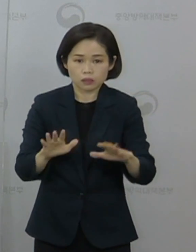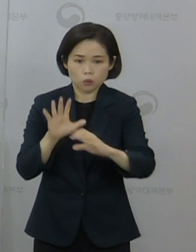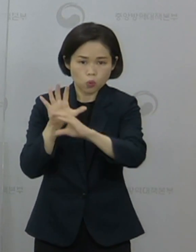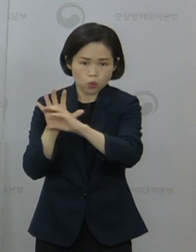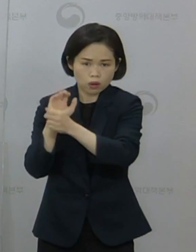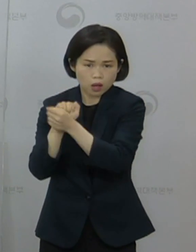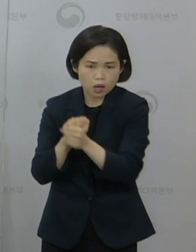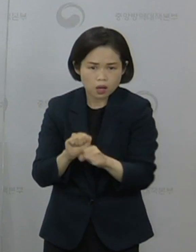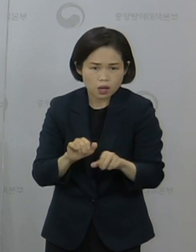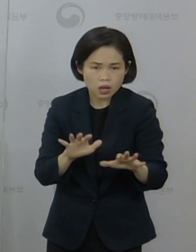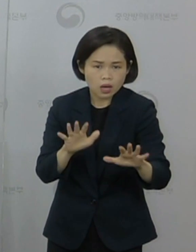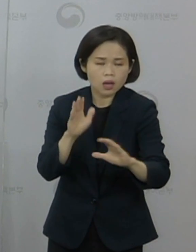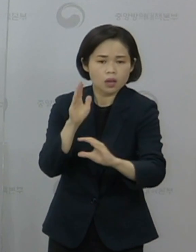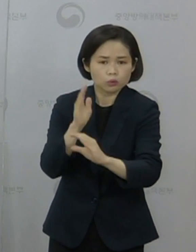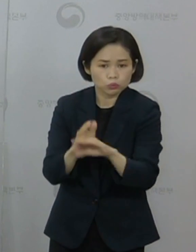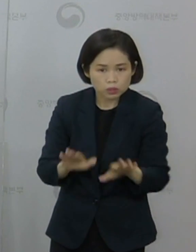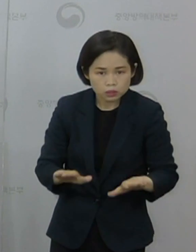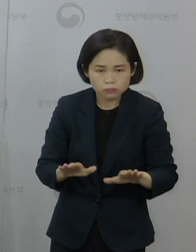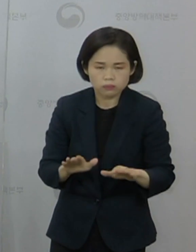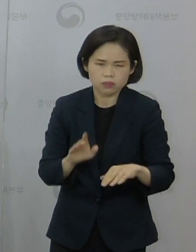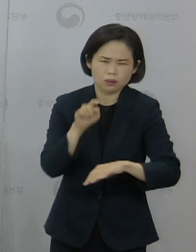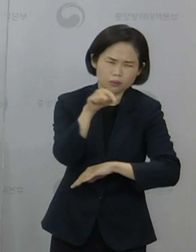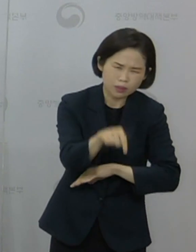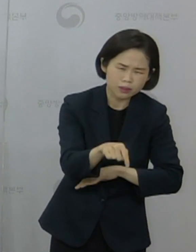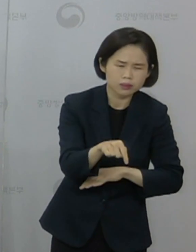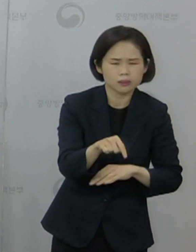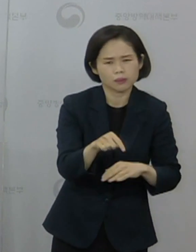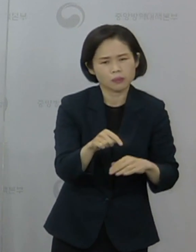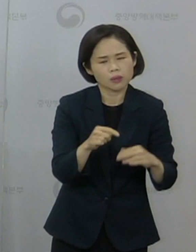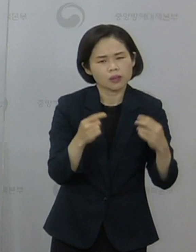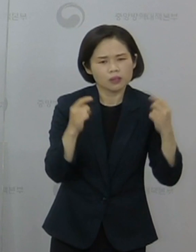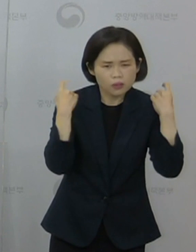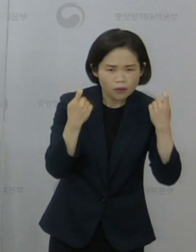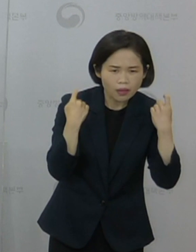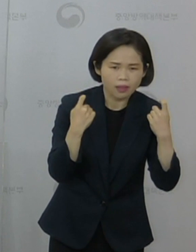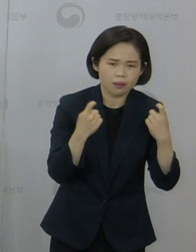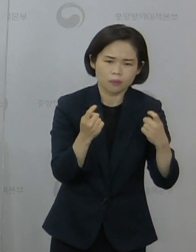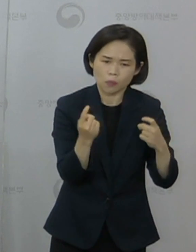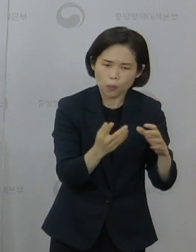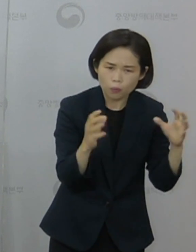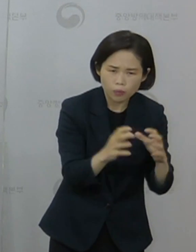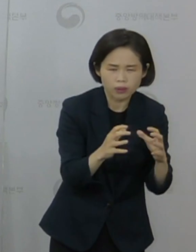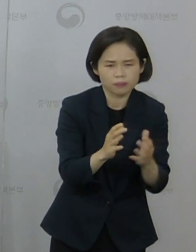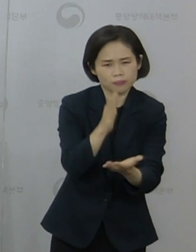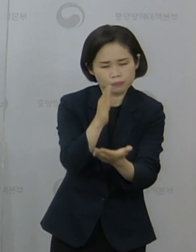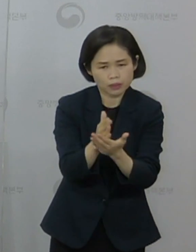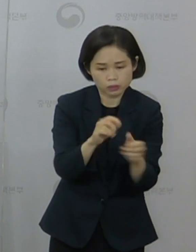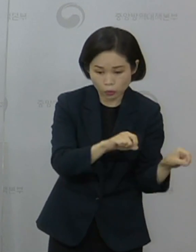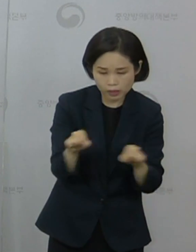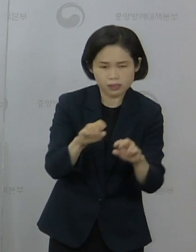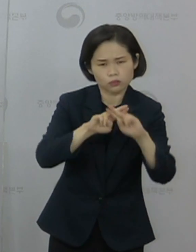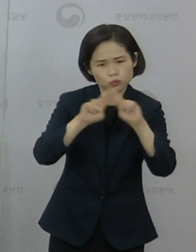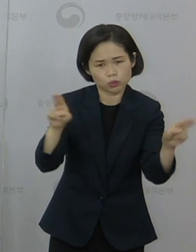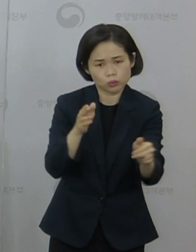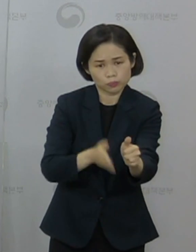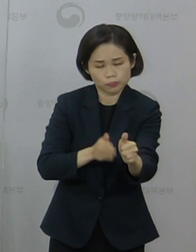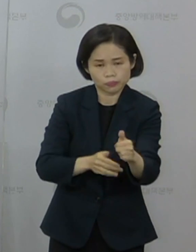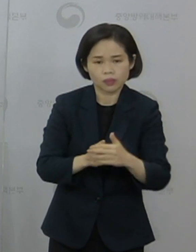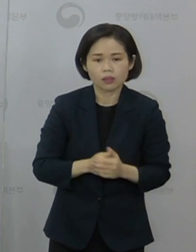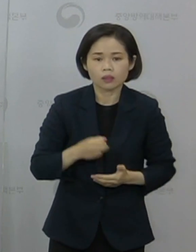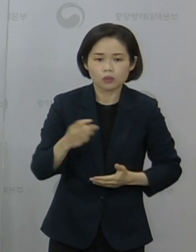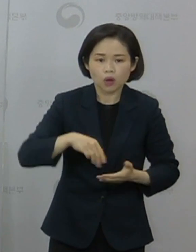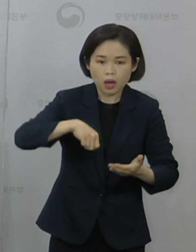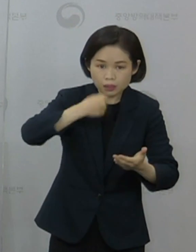있는 상황에서는 불요불급한 외출 모 힘 여행은 연기하거나 취소 해 주시고 또한 음식점이나